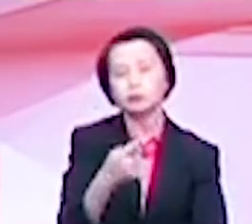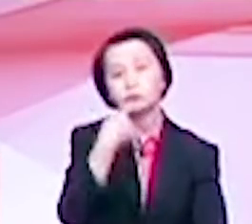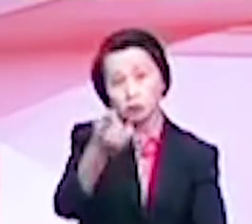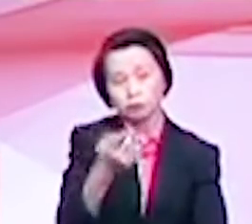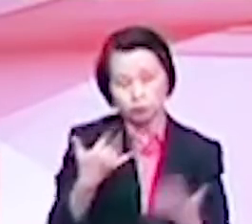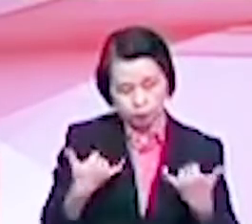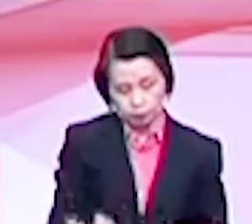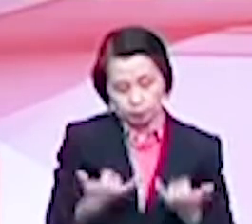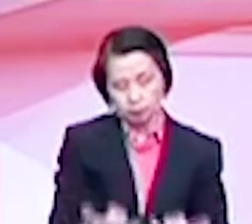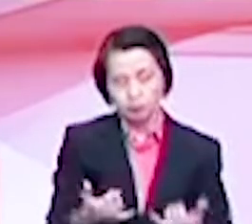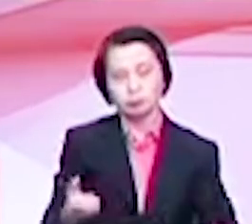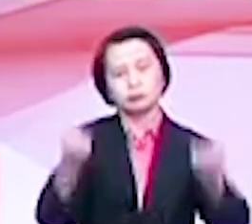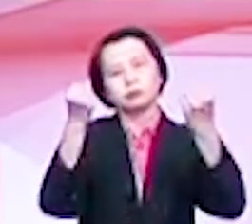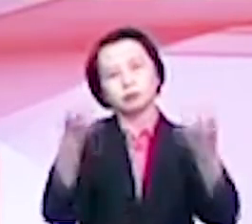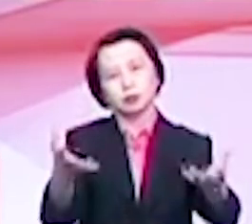ini bahawa